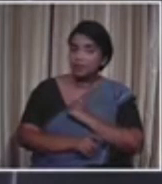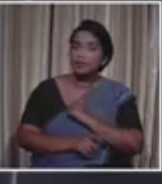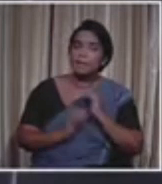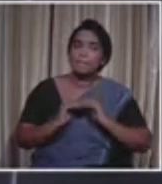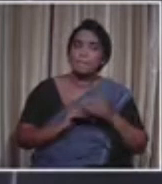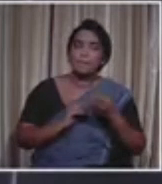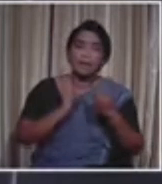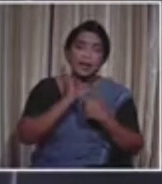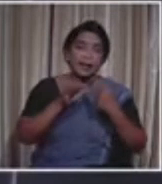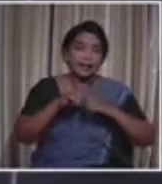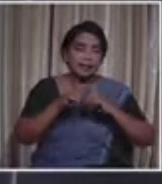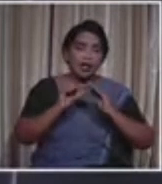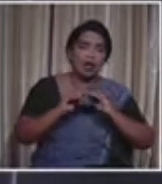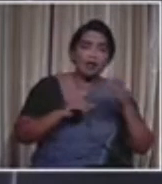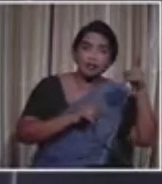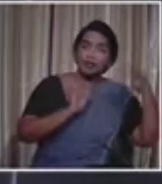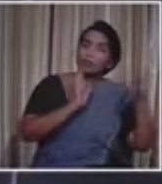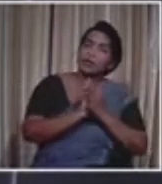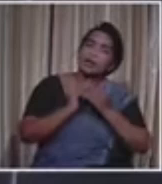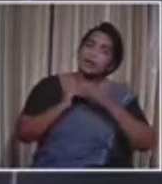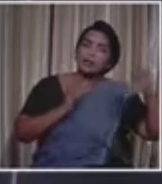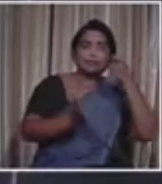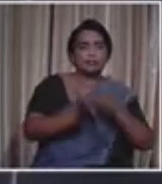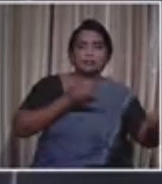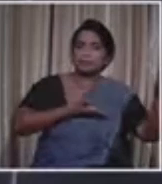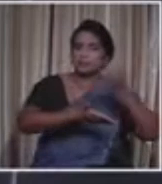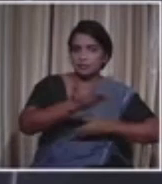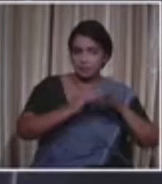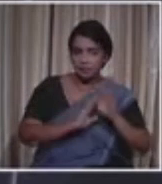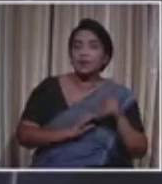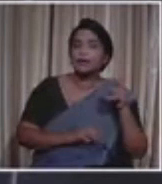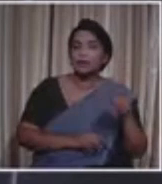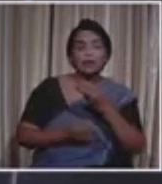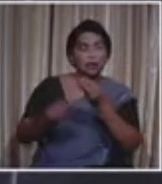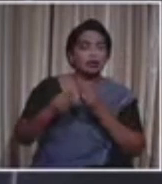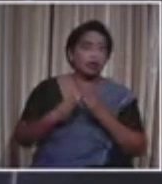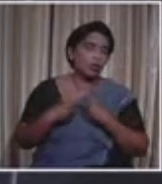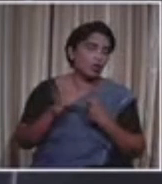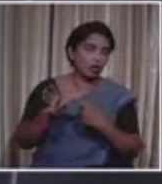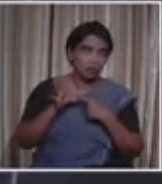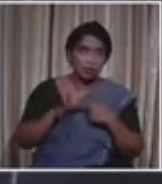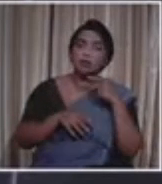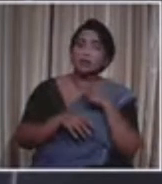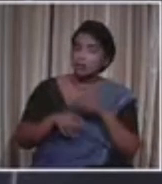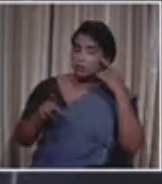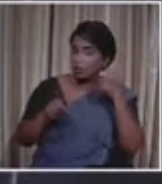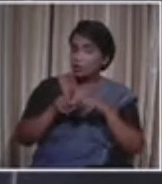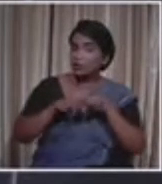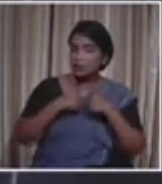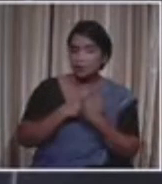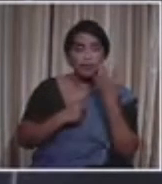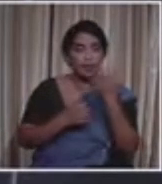පස්සේ ටෙන්ඩර් එකෙන් පිට ගිහිල්ලා ඔවුන් එක්ක දීර්ඝ කාලින ගිවිසුම් වලට ගිවිසුම් ගත වෙන්න කියන එක. මේක තමයි ලබා දීපු පිළිතුර. ඒකට ඒ සමාගම් හතරටම